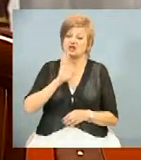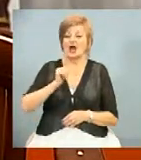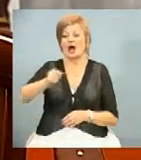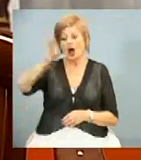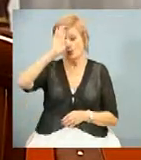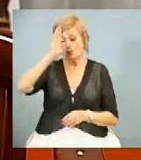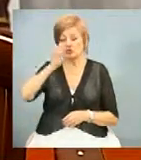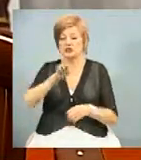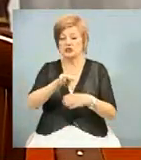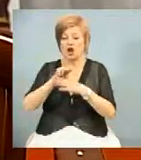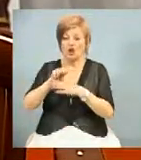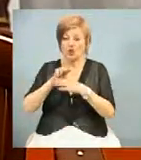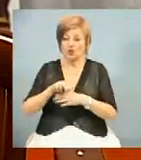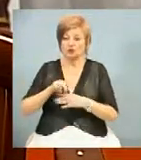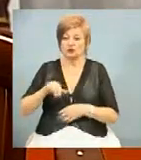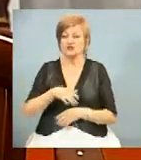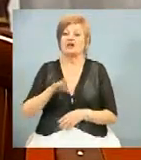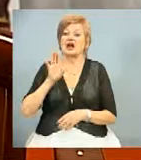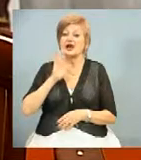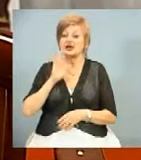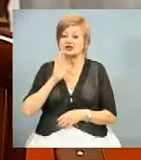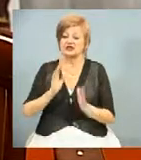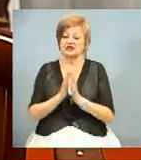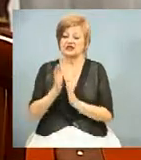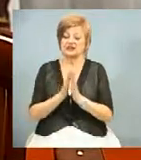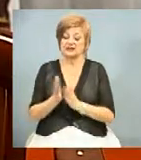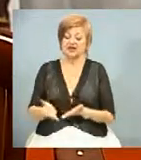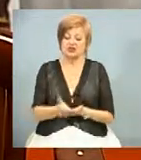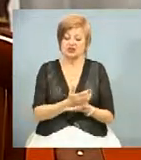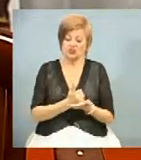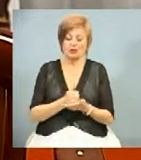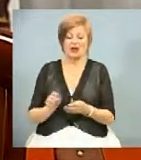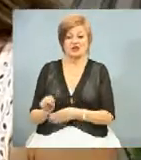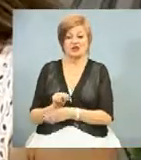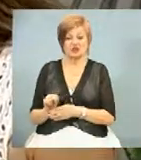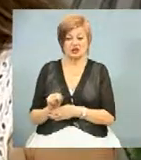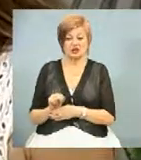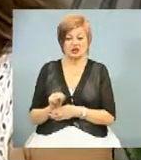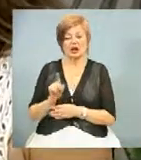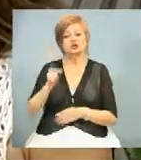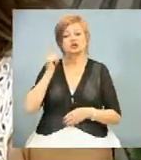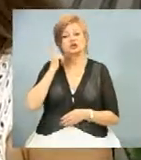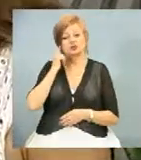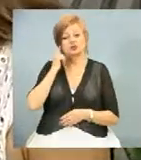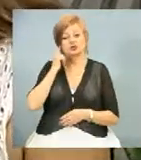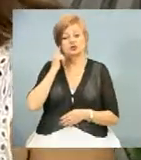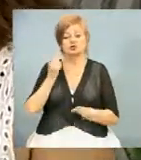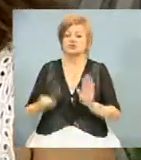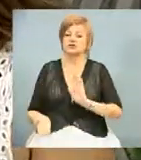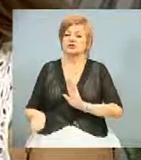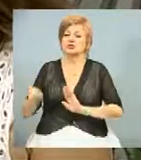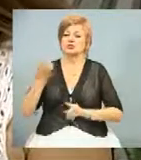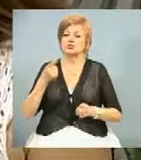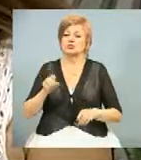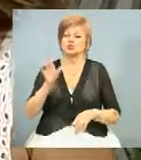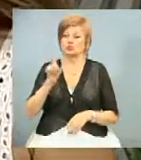полювання. Слабі жінки збирали трави і лікували їх. А як ти гадаєш, от дуже-дуже давно, чому люди